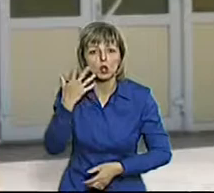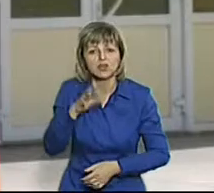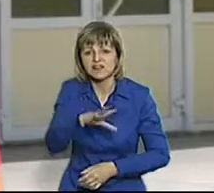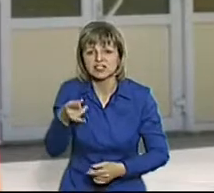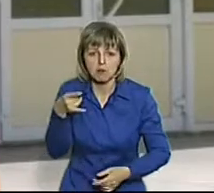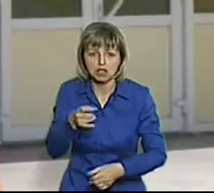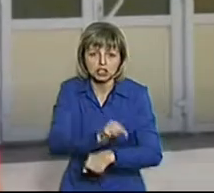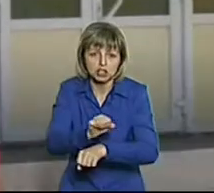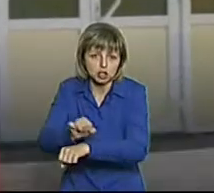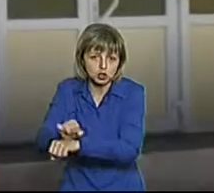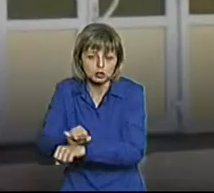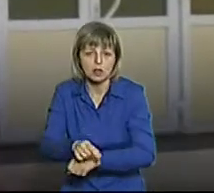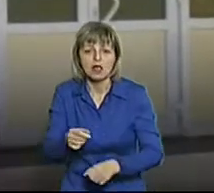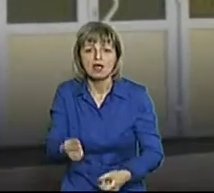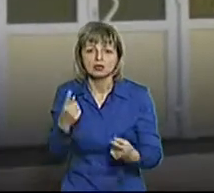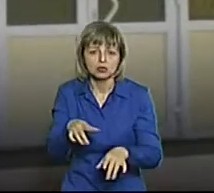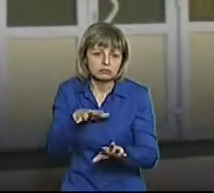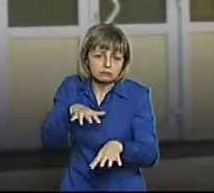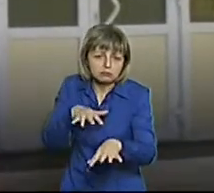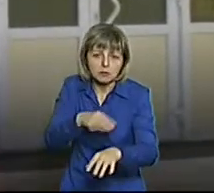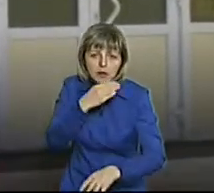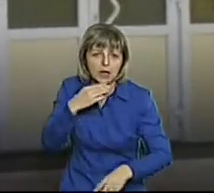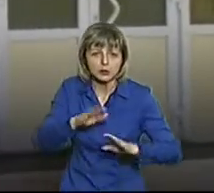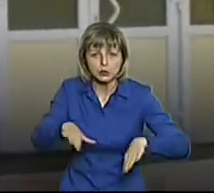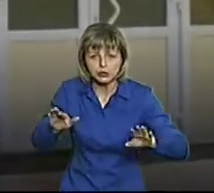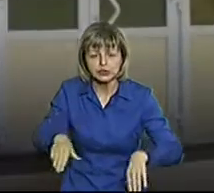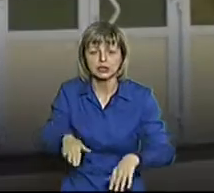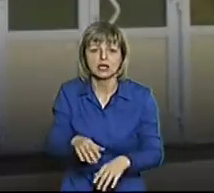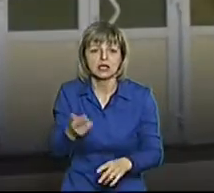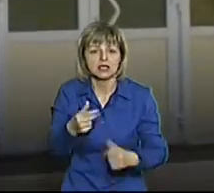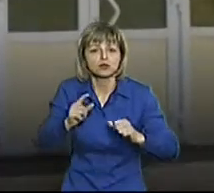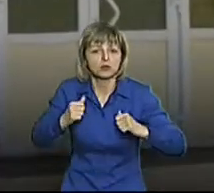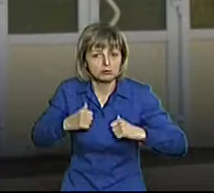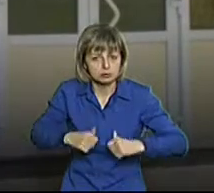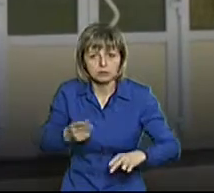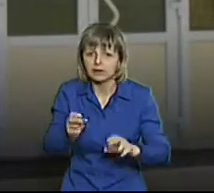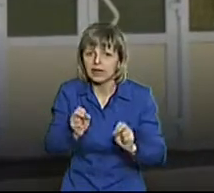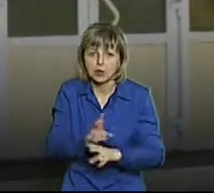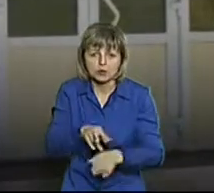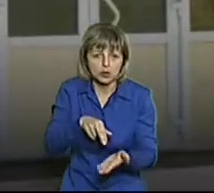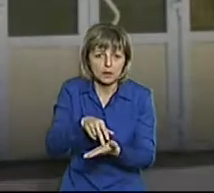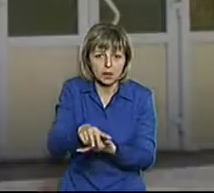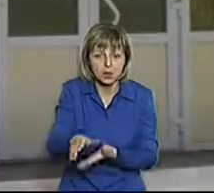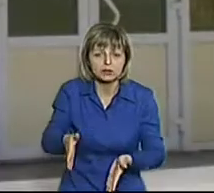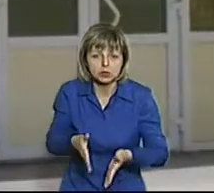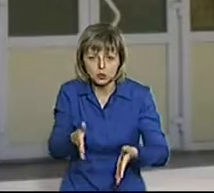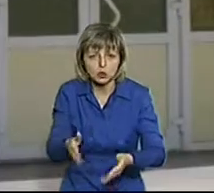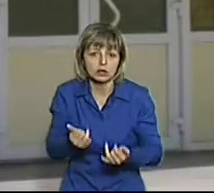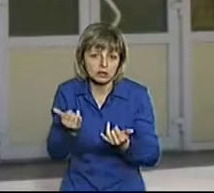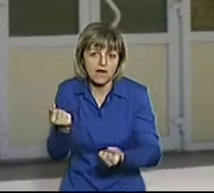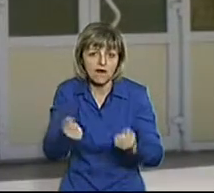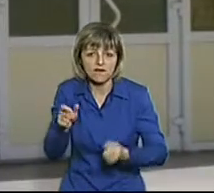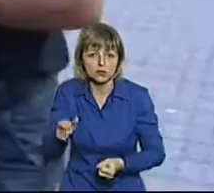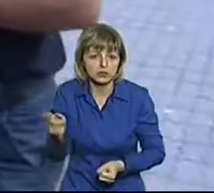зупиняться. Бо тут дуже великий потік дітей постійно зі школи, і щоб було безпечно переходити дорогу, щоб це було якось для водіїв більш